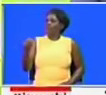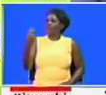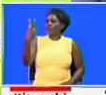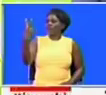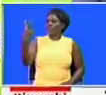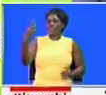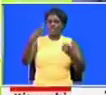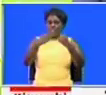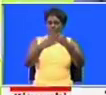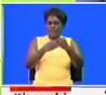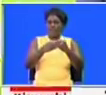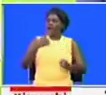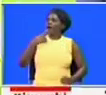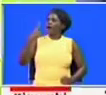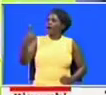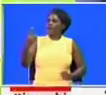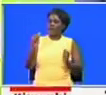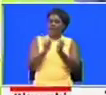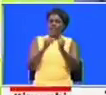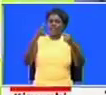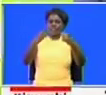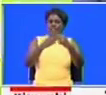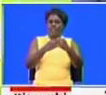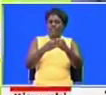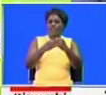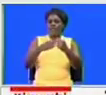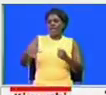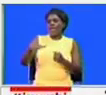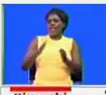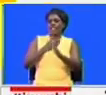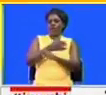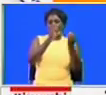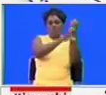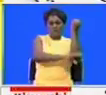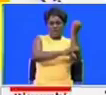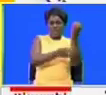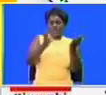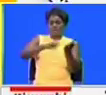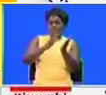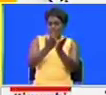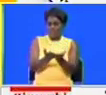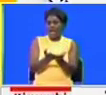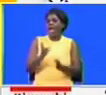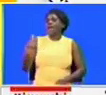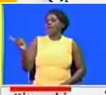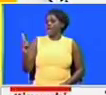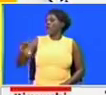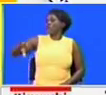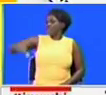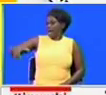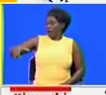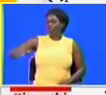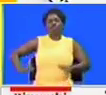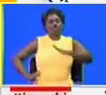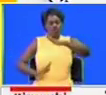5,528 registered in 118 prisons across the country. Kulingana na sajili hiyo, kaunti ya Nairobi inaongoza kwa wapiga